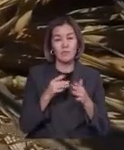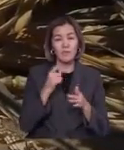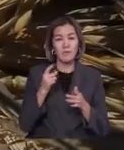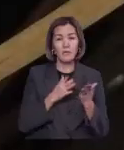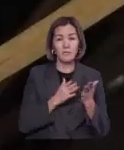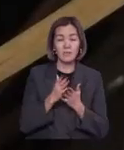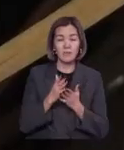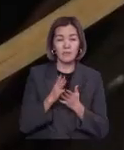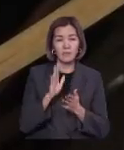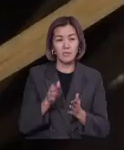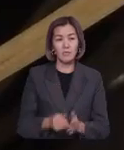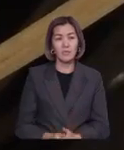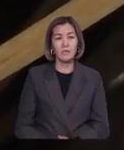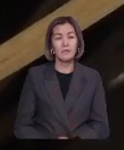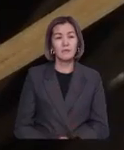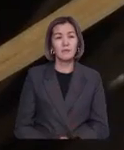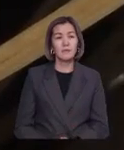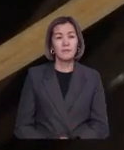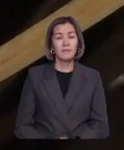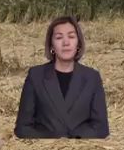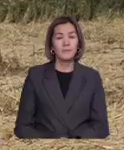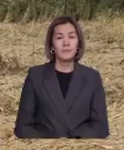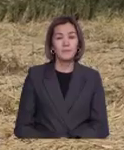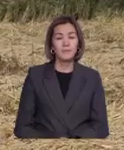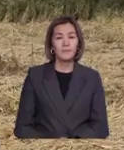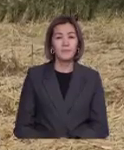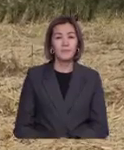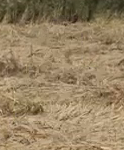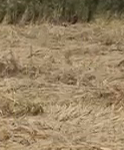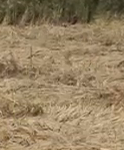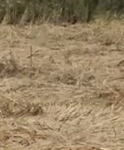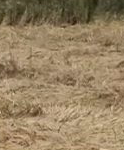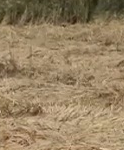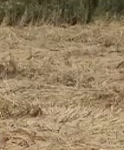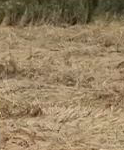сельскохозяйственном секторе. Айгерим Купаева, Нуржан Касабулатов, телерадио, компания ЖТСУ.